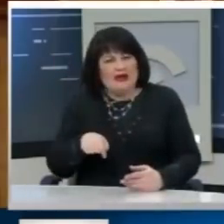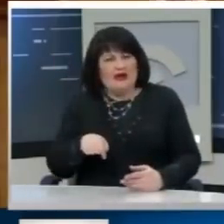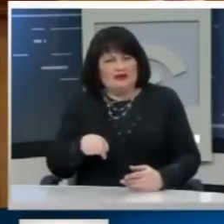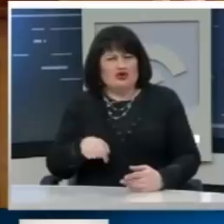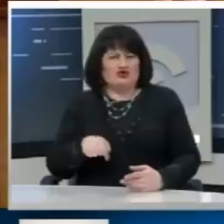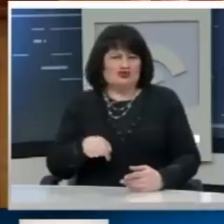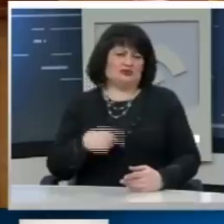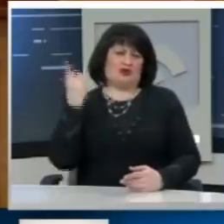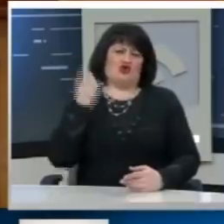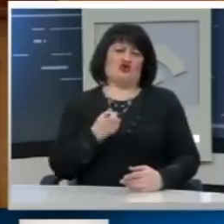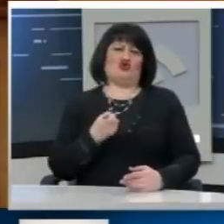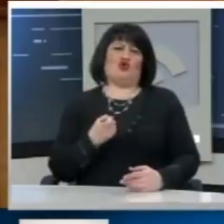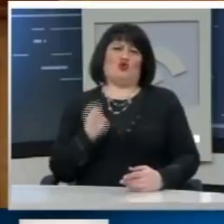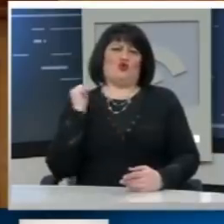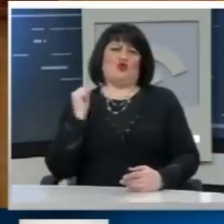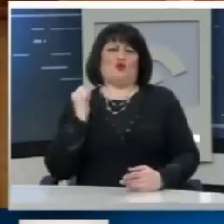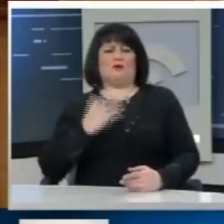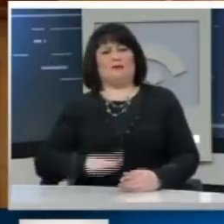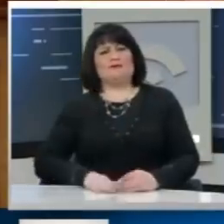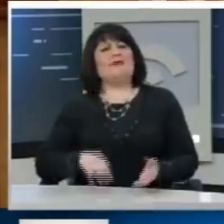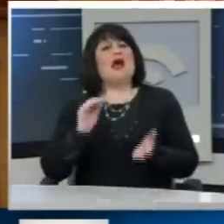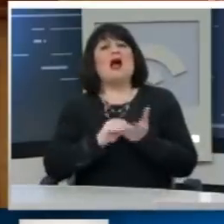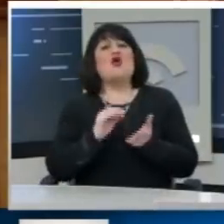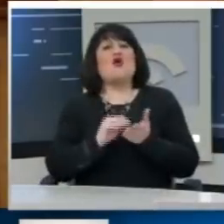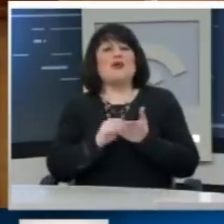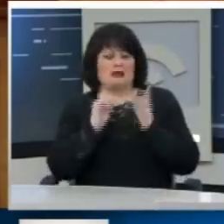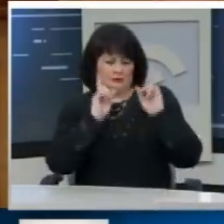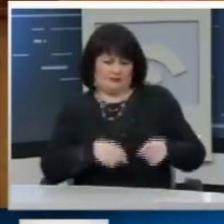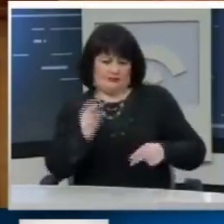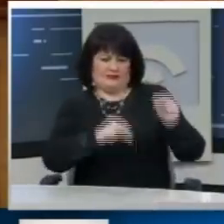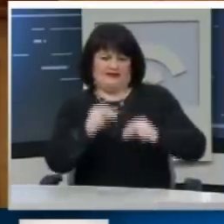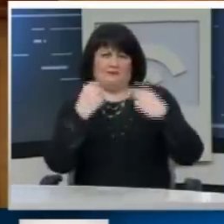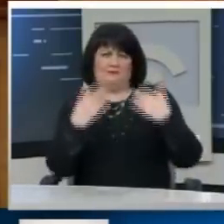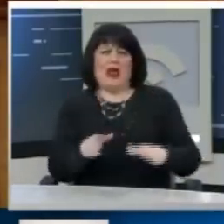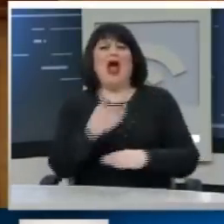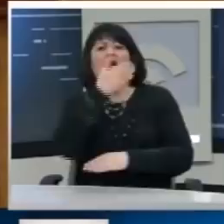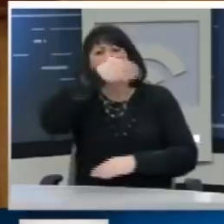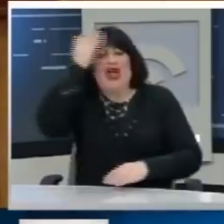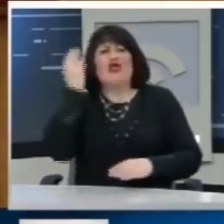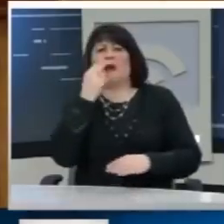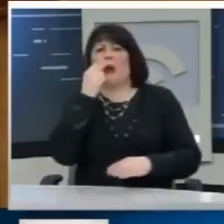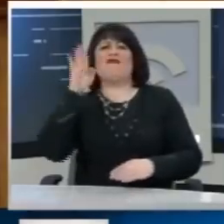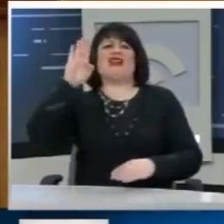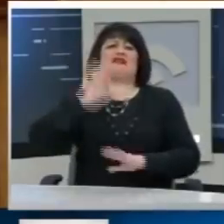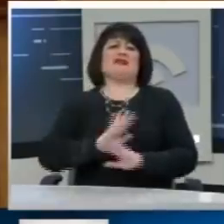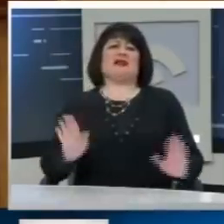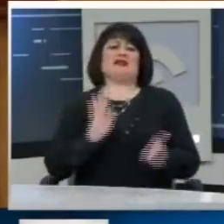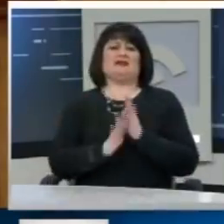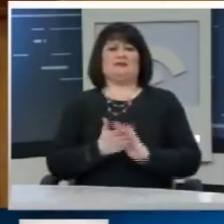άλλο? Ψηφίσματα που αθωώνουν έμεσα τον φασισμό. Τι